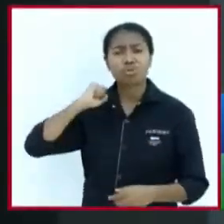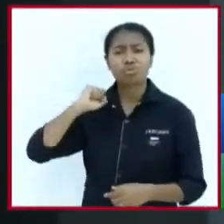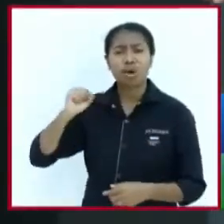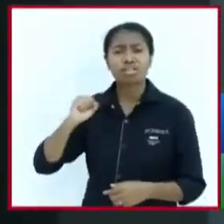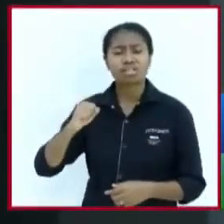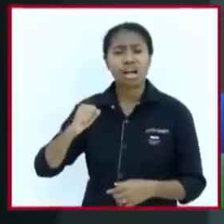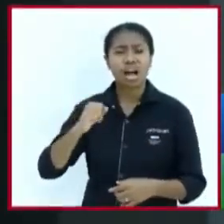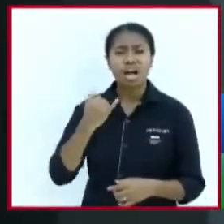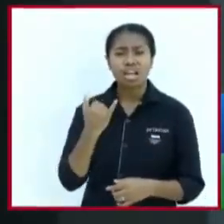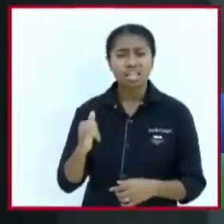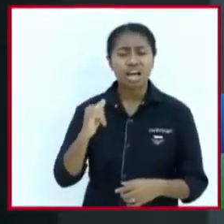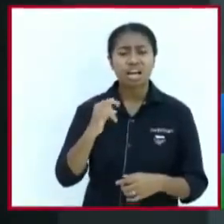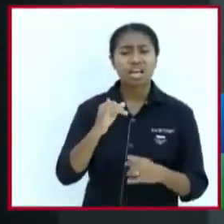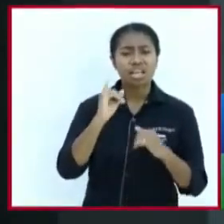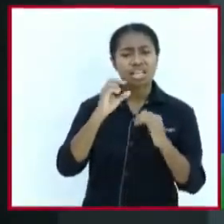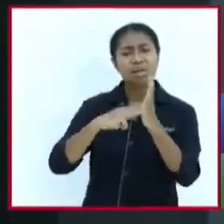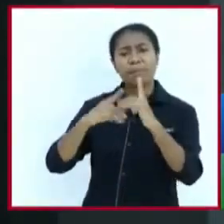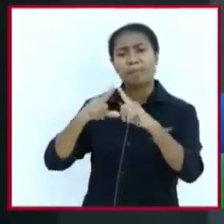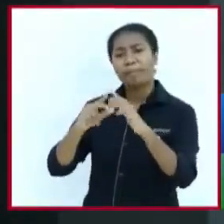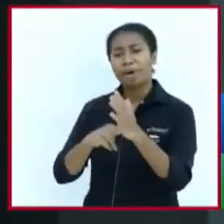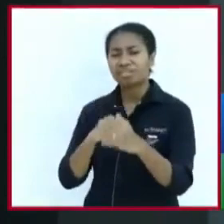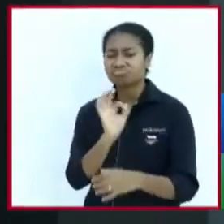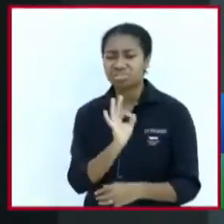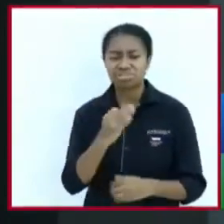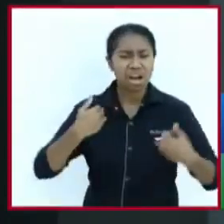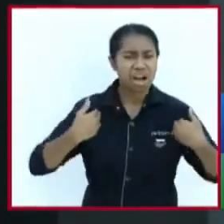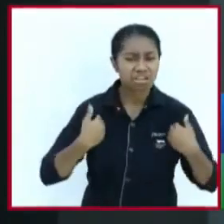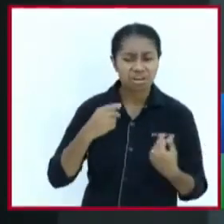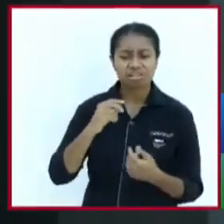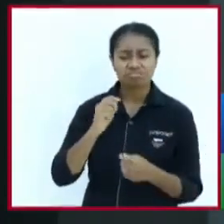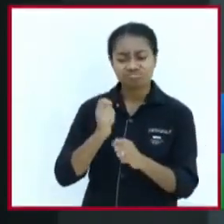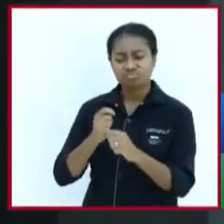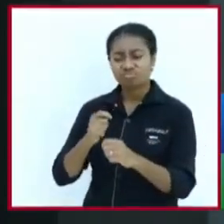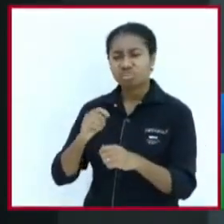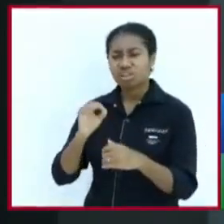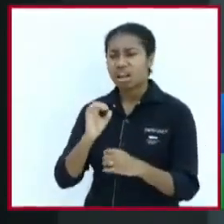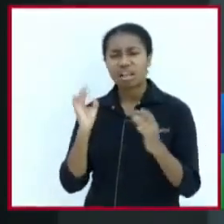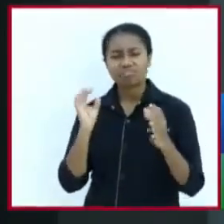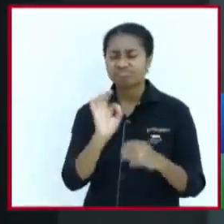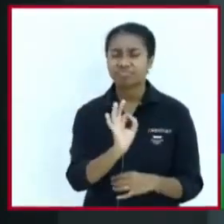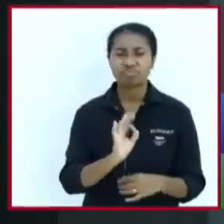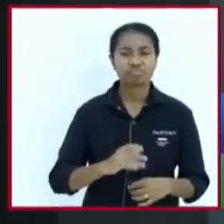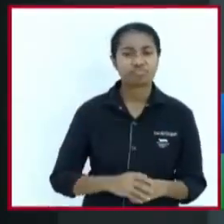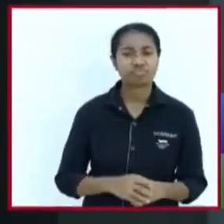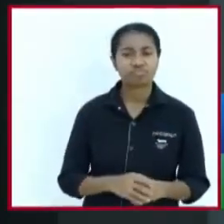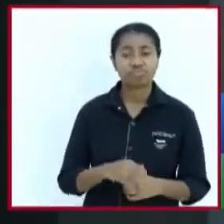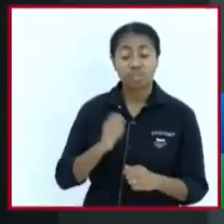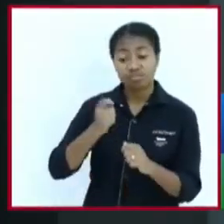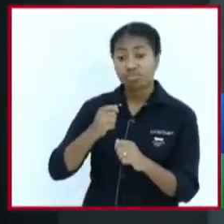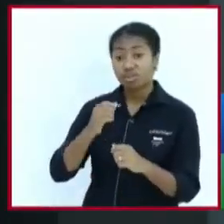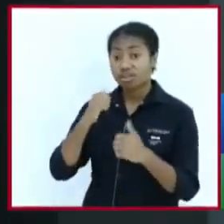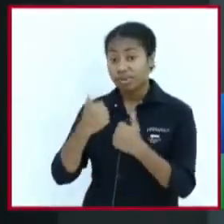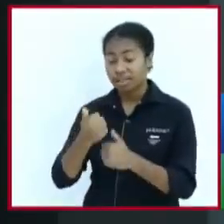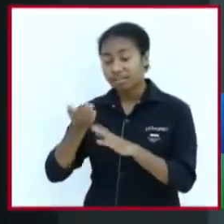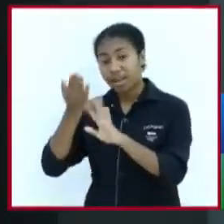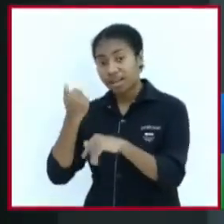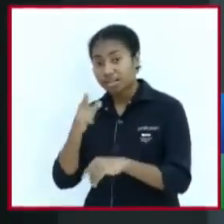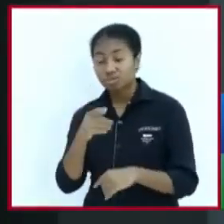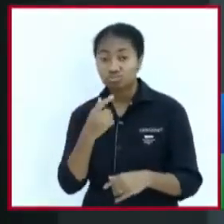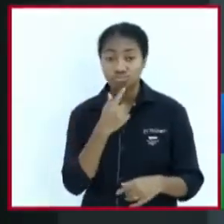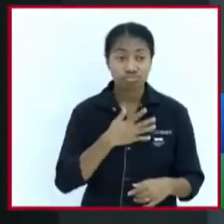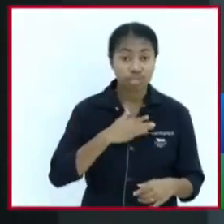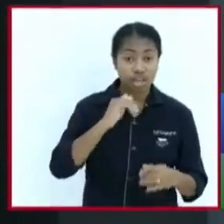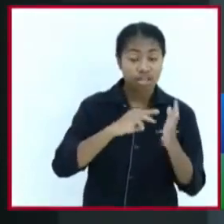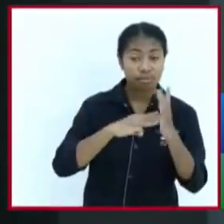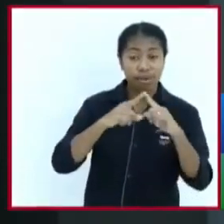hanya Iman saja tidak ada perbuatan baik Perbuatan baik belakangan nanti setelah beriman dan